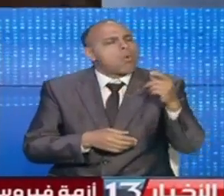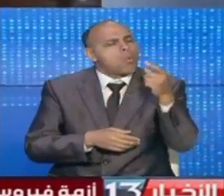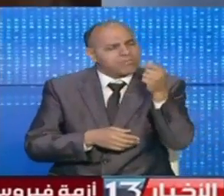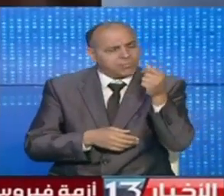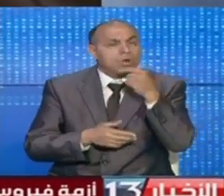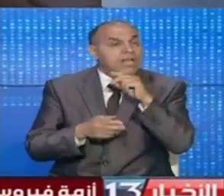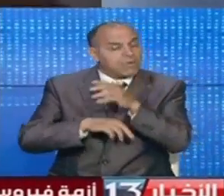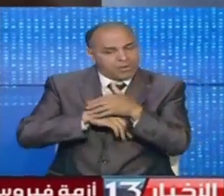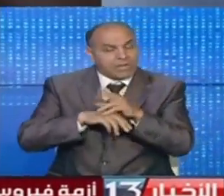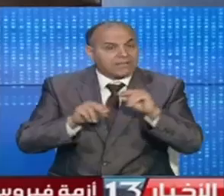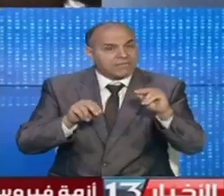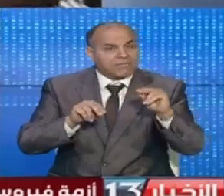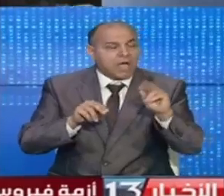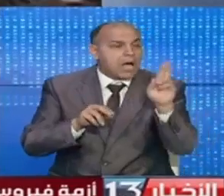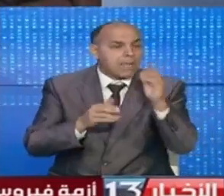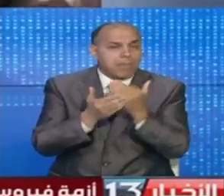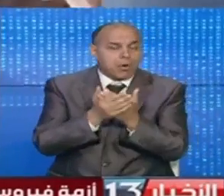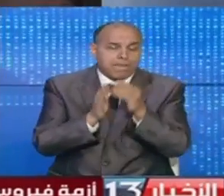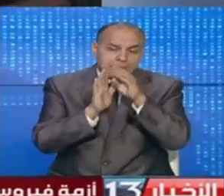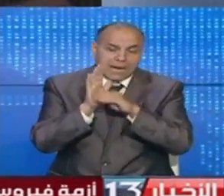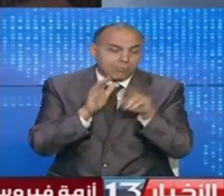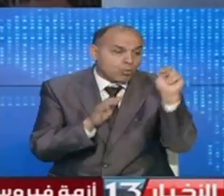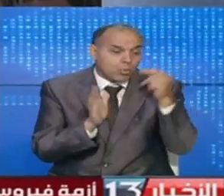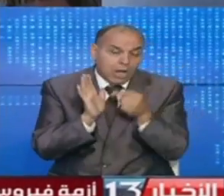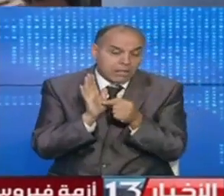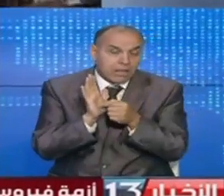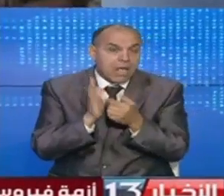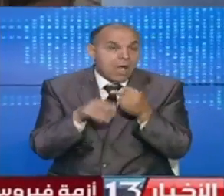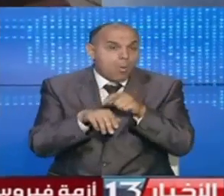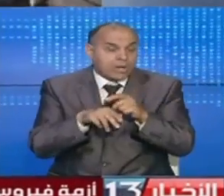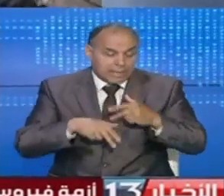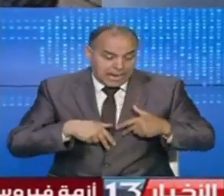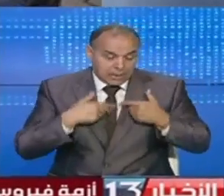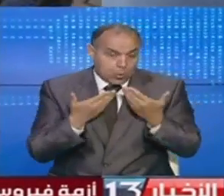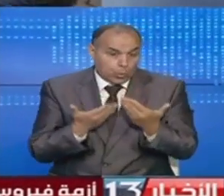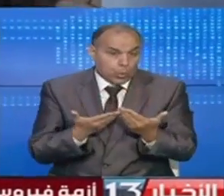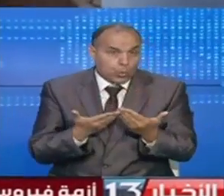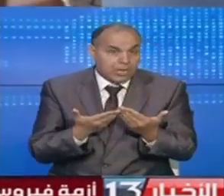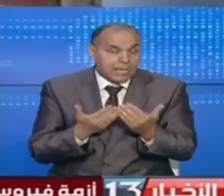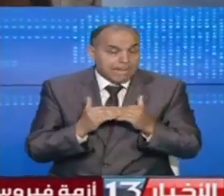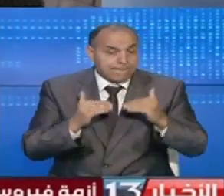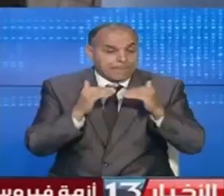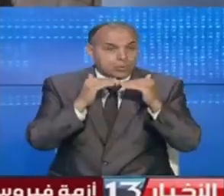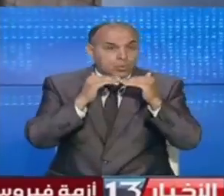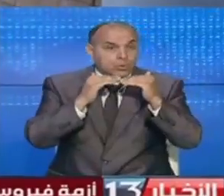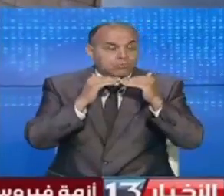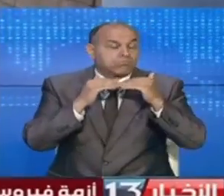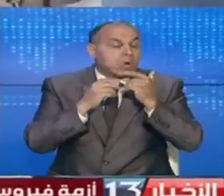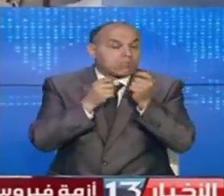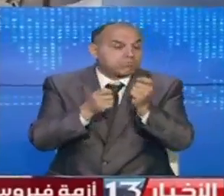سواء. وتؤكد تقارير البرنامج الأممي أن ظروف المعيشة اليوم تعادل مستويات